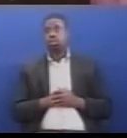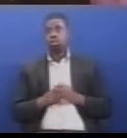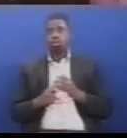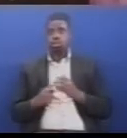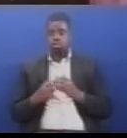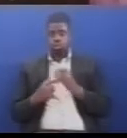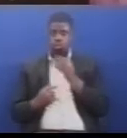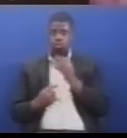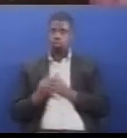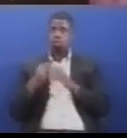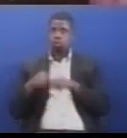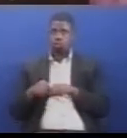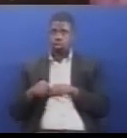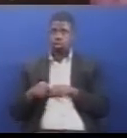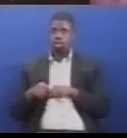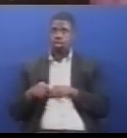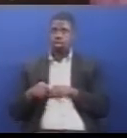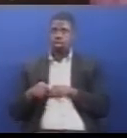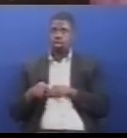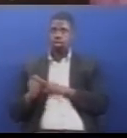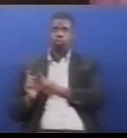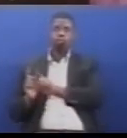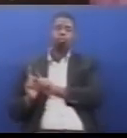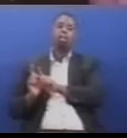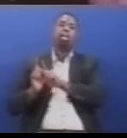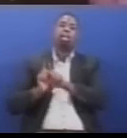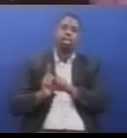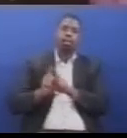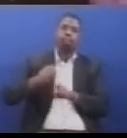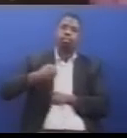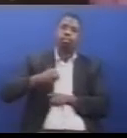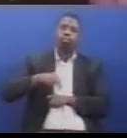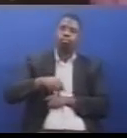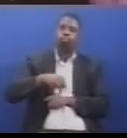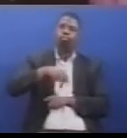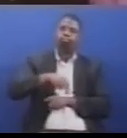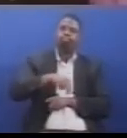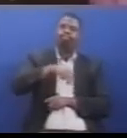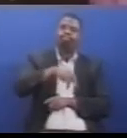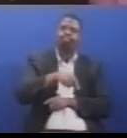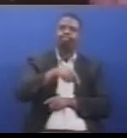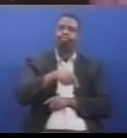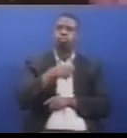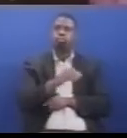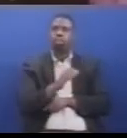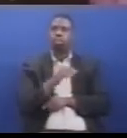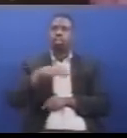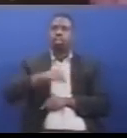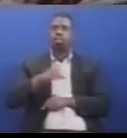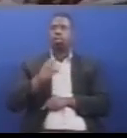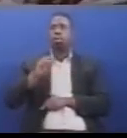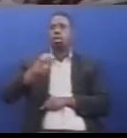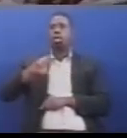tukiondoka Dodoma tufuatane mguu kwa mguu tuende katika jimbo la Welezo,